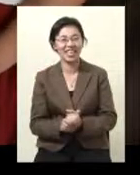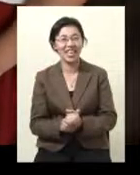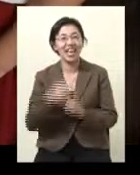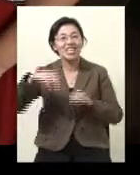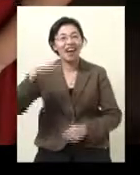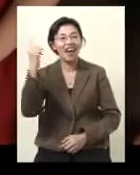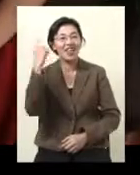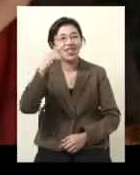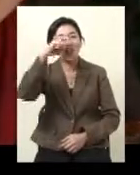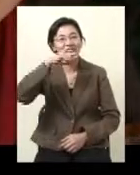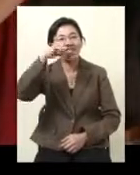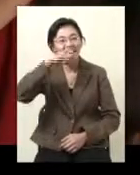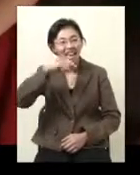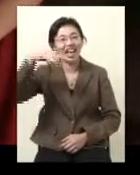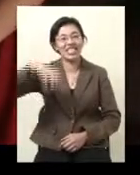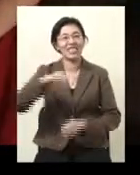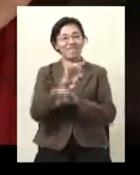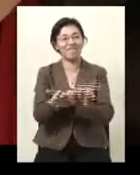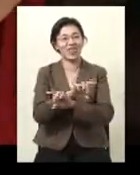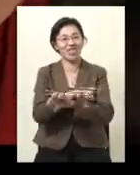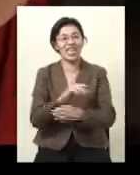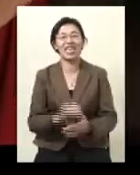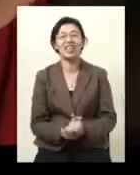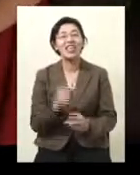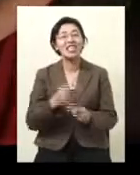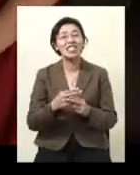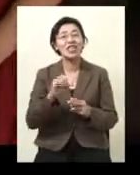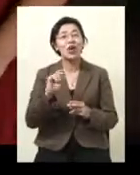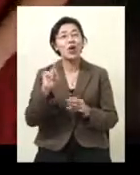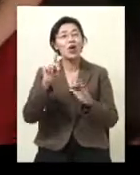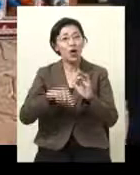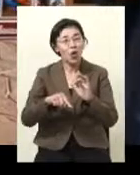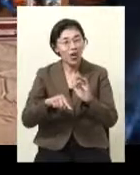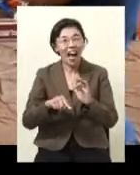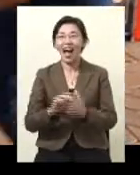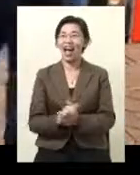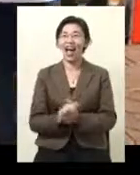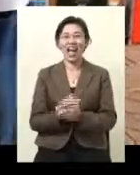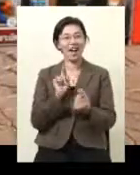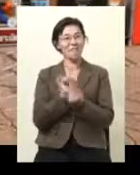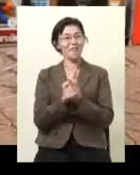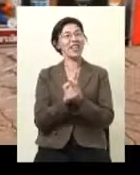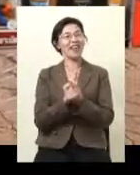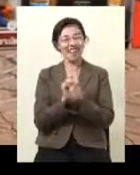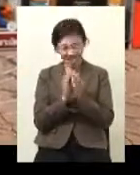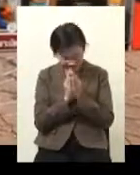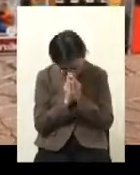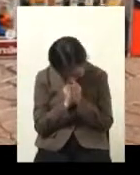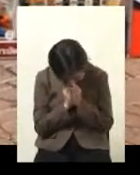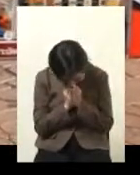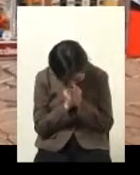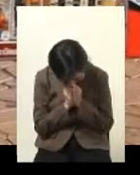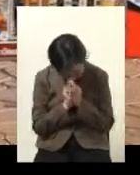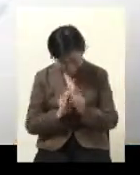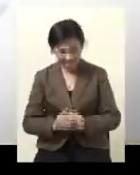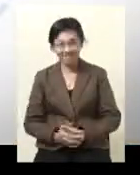การท่องเที่ยวแห่งประเทศไทยสำนักงานเพชรบุรีชื่อพี่โก้นะครับจะพาเราเที่ยวครับผมอ้าวพี่โก้มาพอดีสวัสดีครับพี่โก้